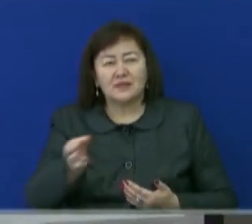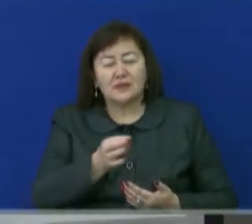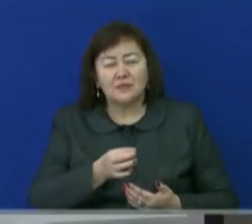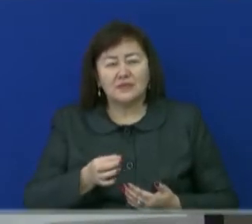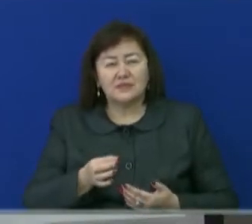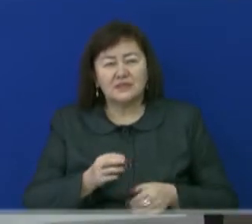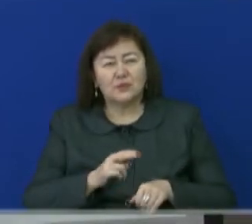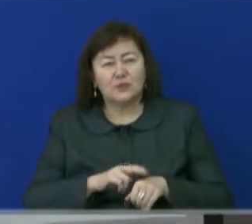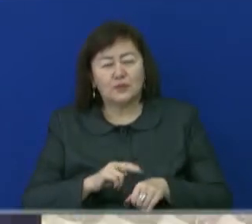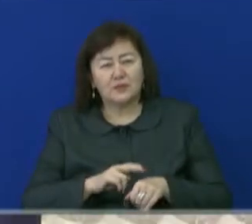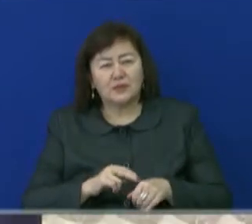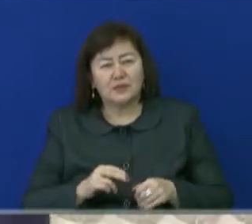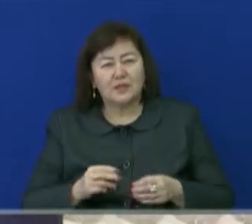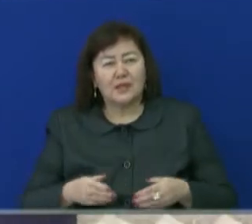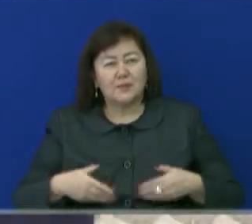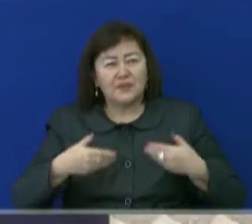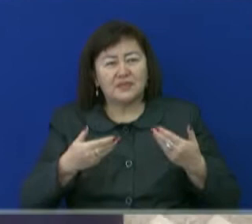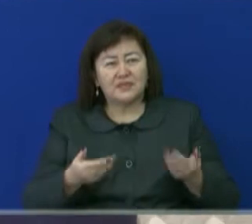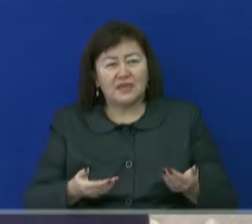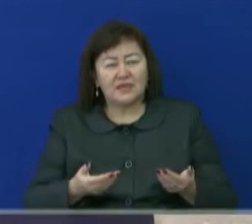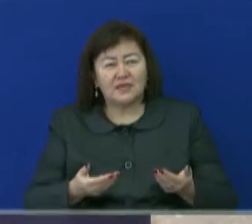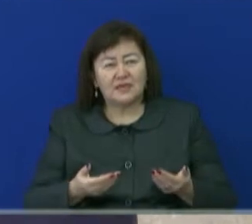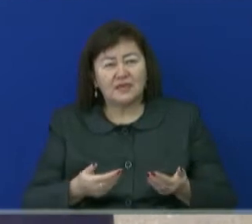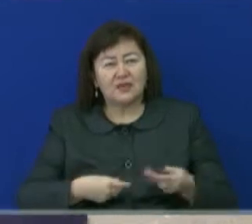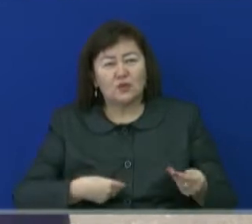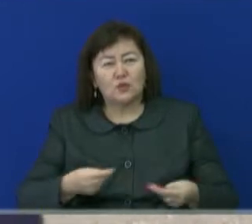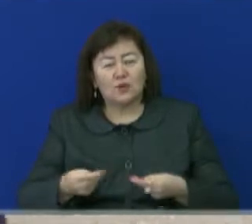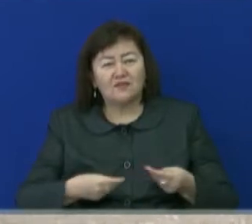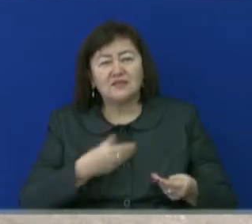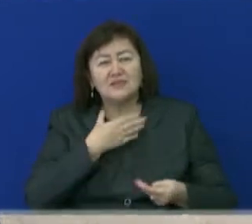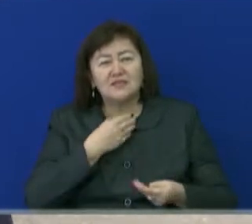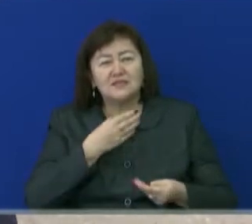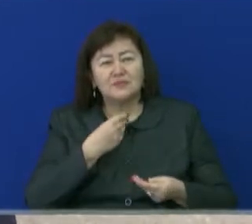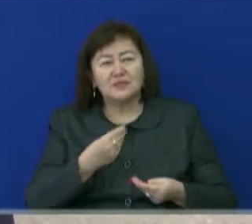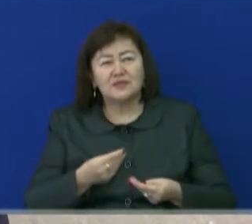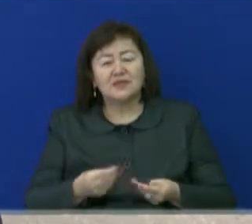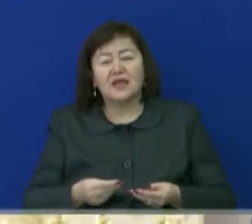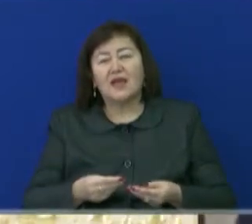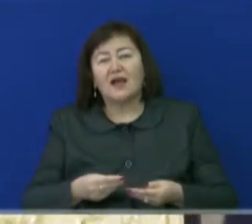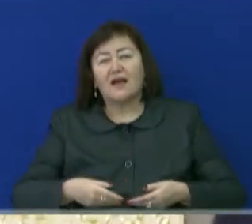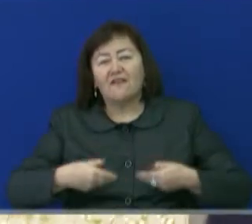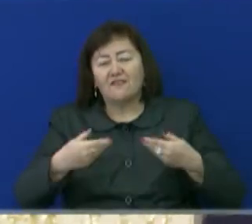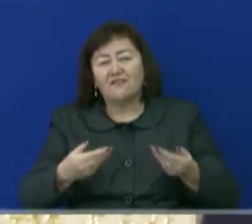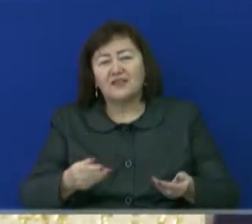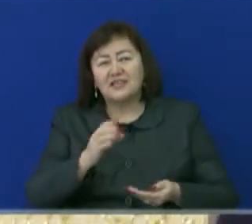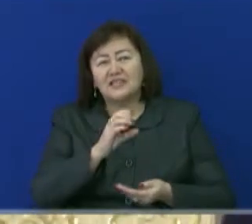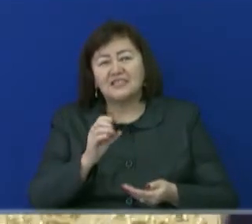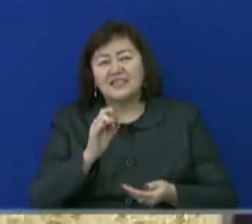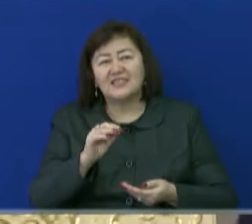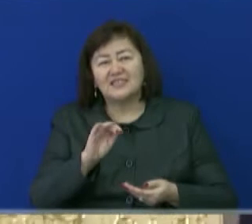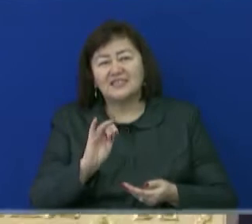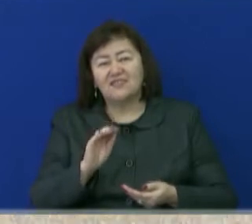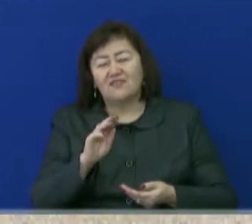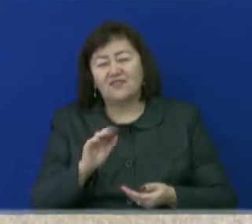полиция департаментінің теңгеріміне берілді. Қала әкімі Бақытжан Баяхметов осыны растайтын сертификатты департамент басшысына